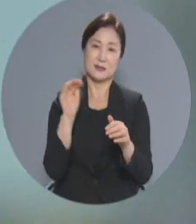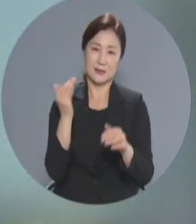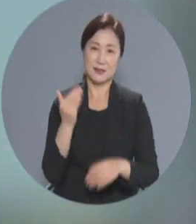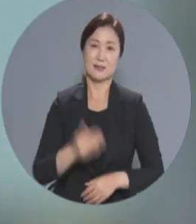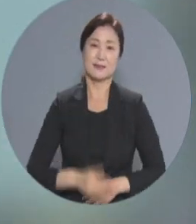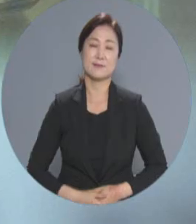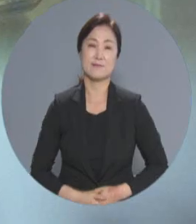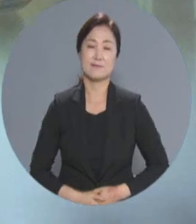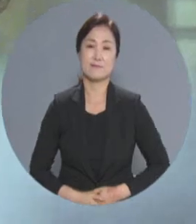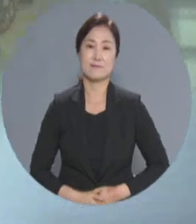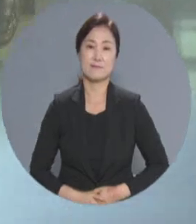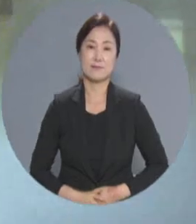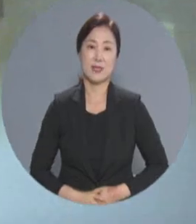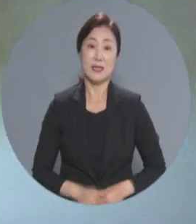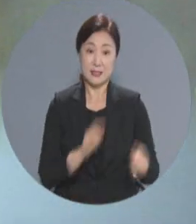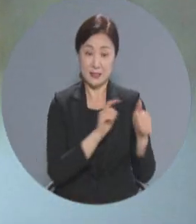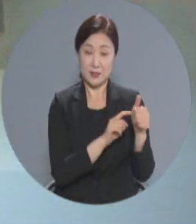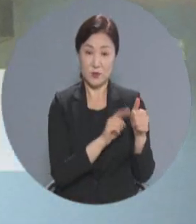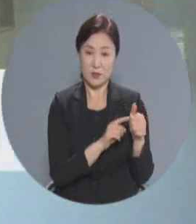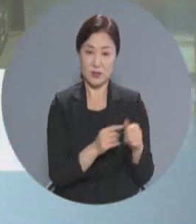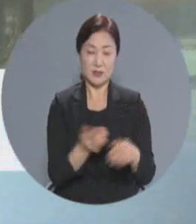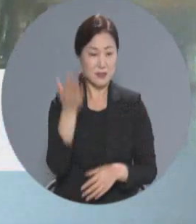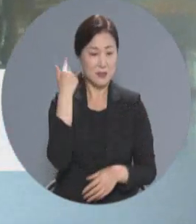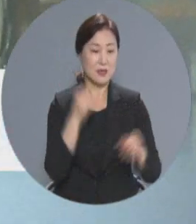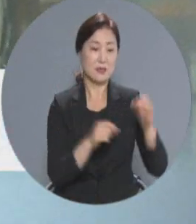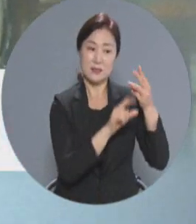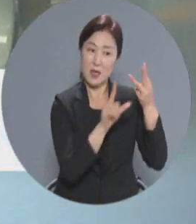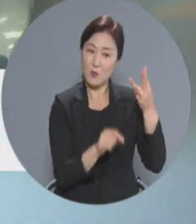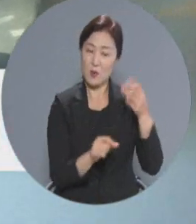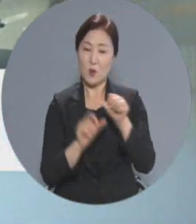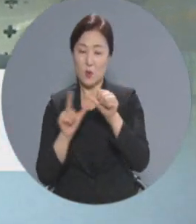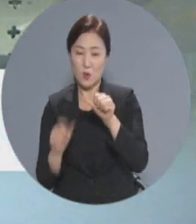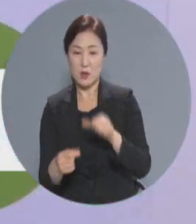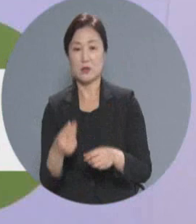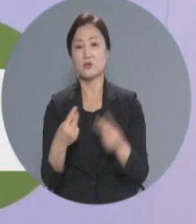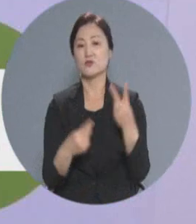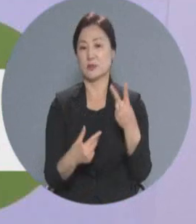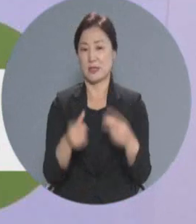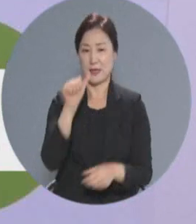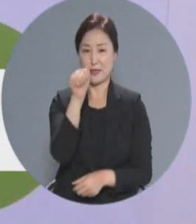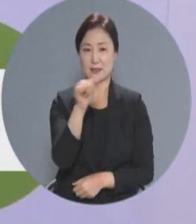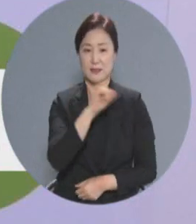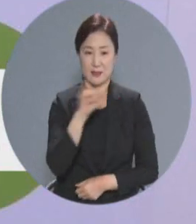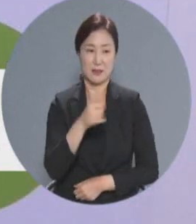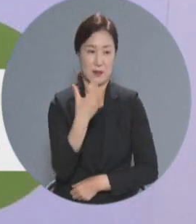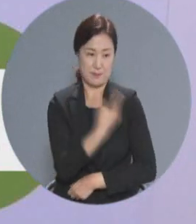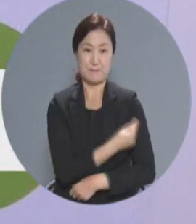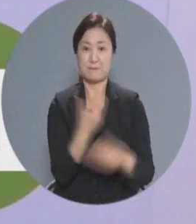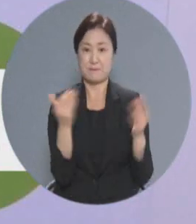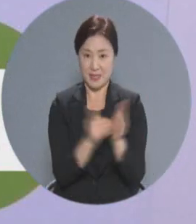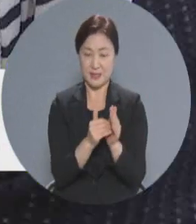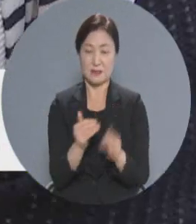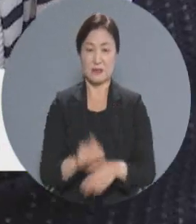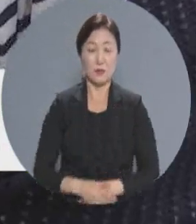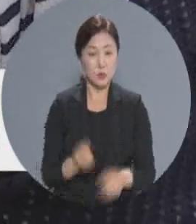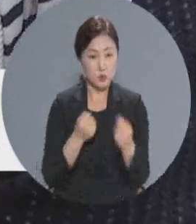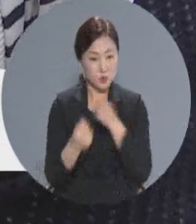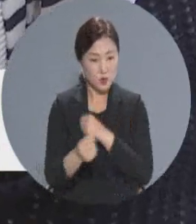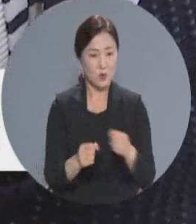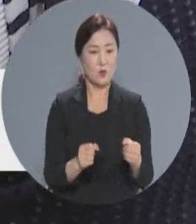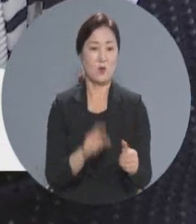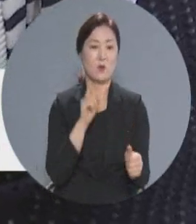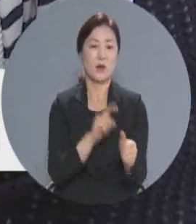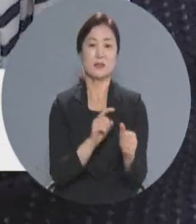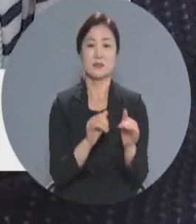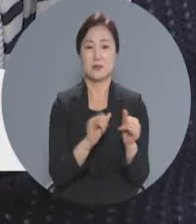확진됐습니다. 이 보호사는 지난 3월과 5월 두 차례 걸쳐서 아스트라제네카 백신을 맞았지만 확진자와 동선이